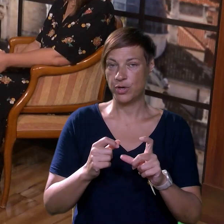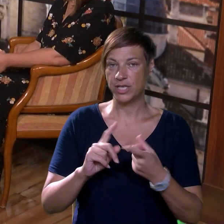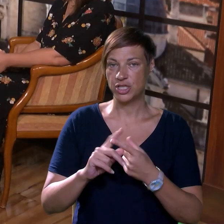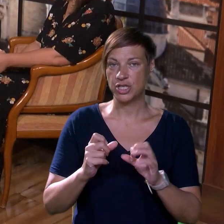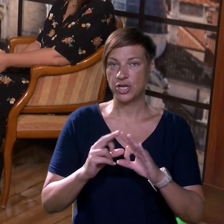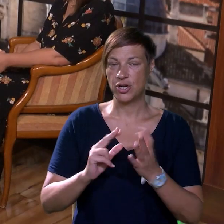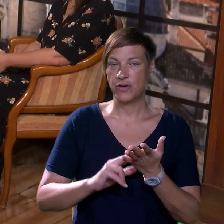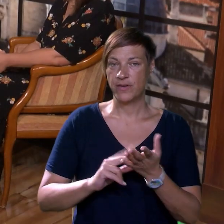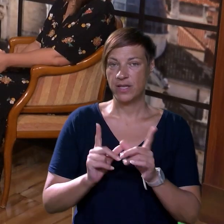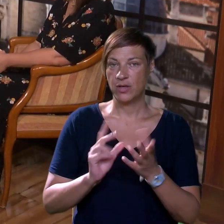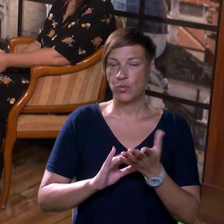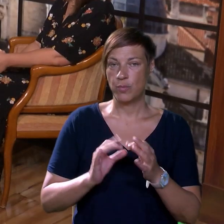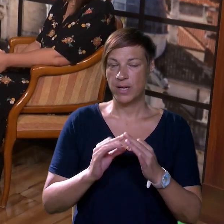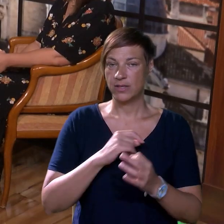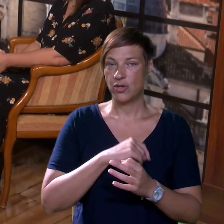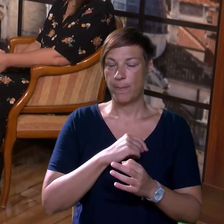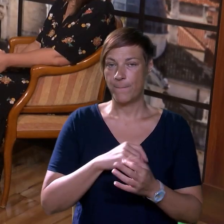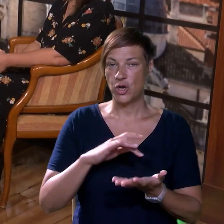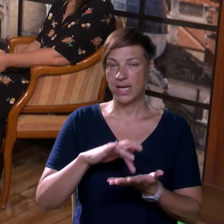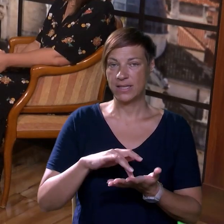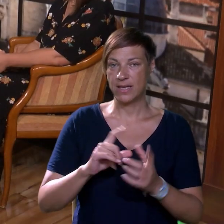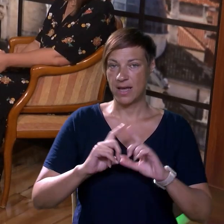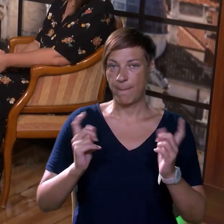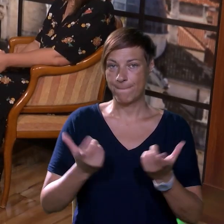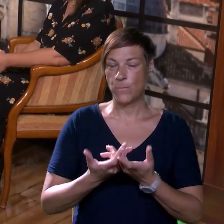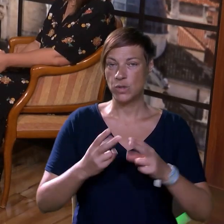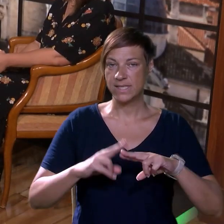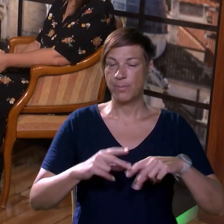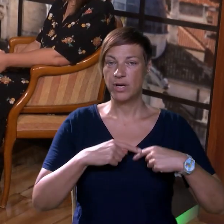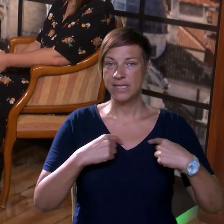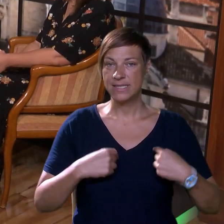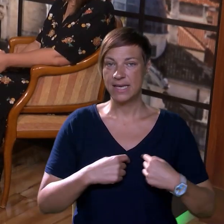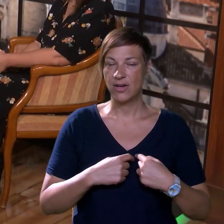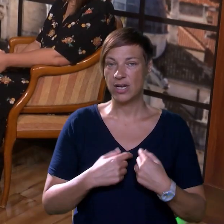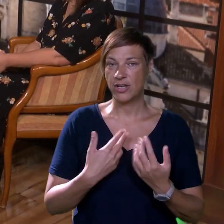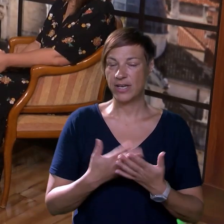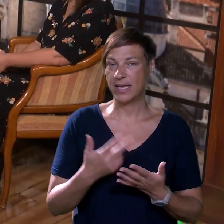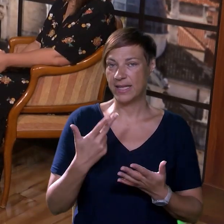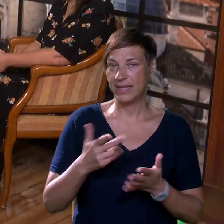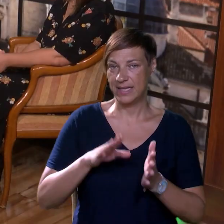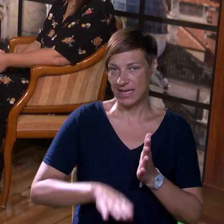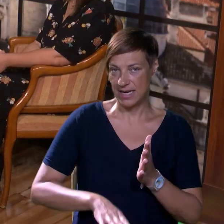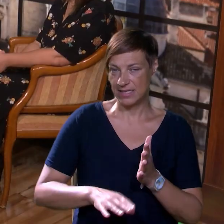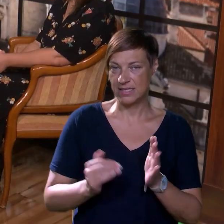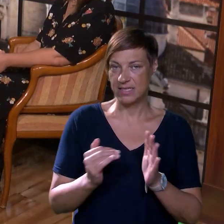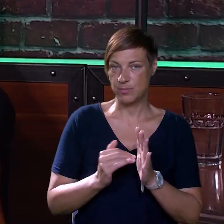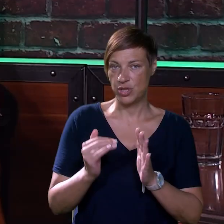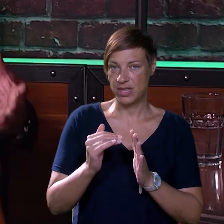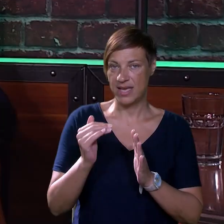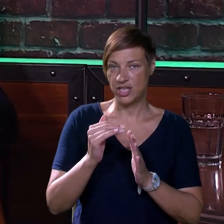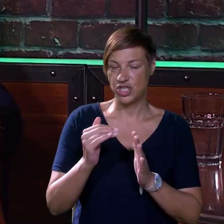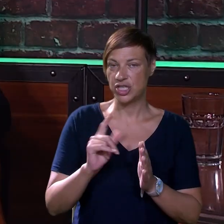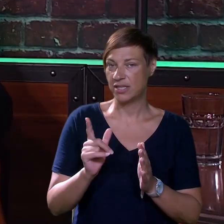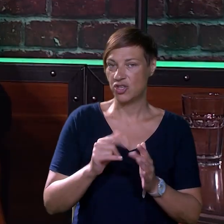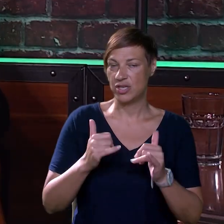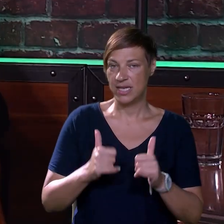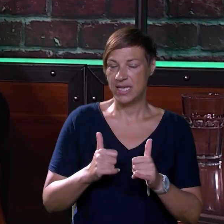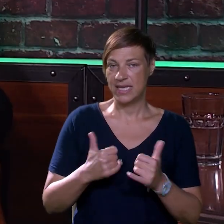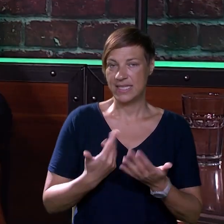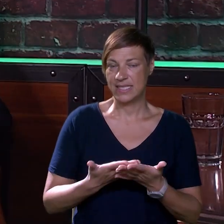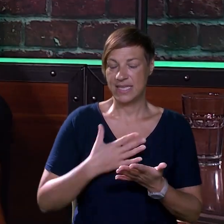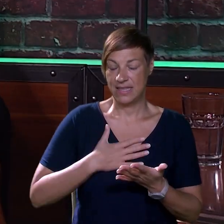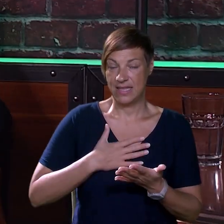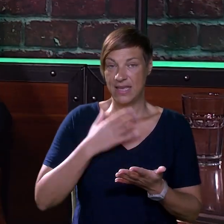Rovinj, Umag. To je bogat kraj. Bolnica pulska, kardiologija, ona je 3 klase ispod naše. To nije sada ja